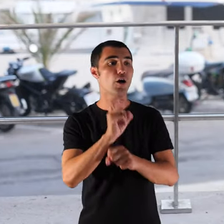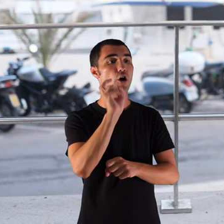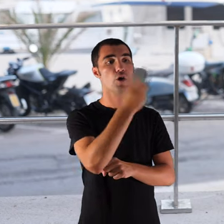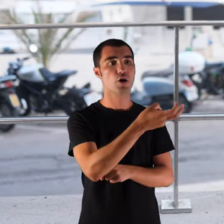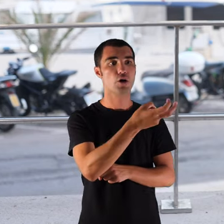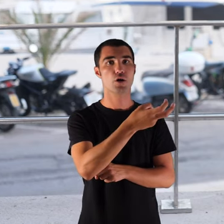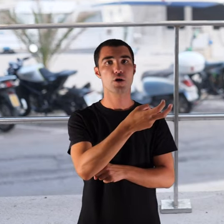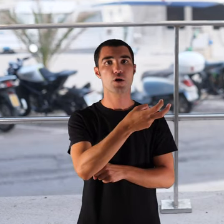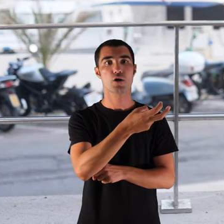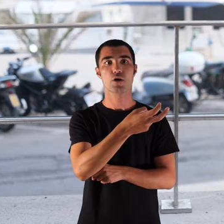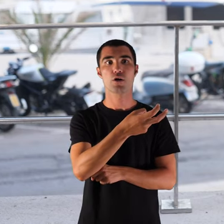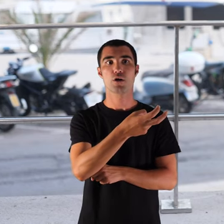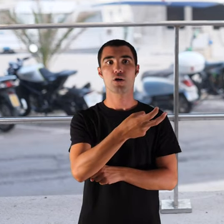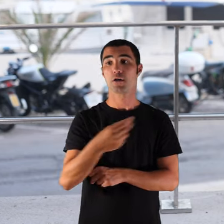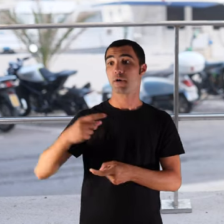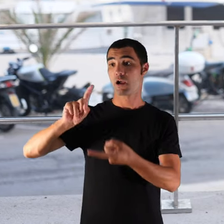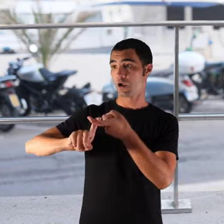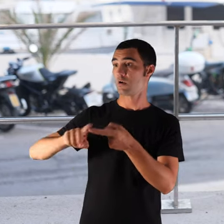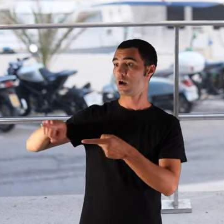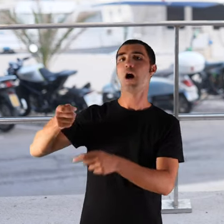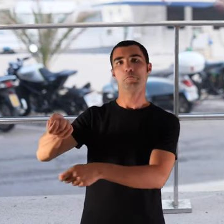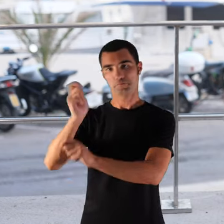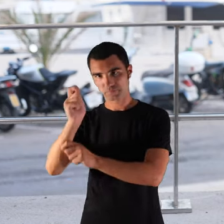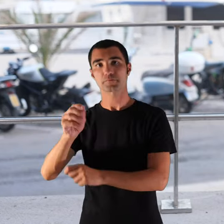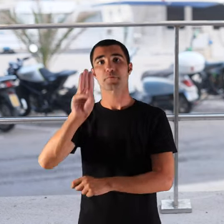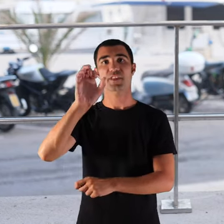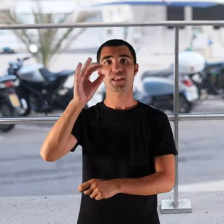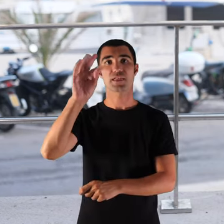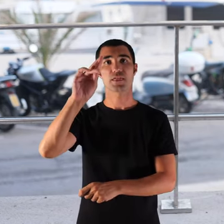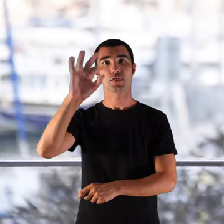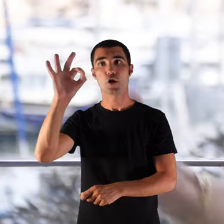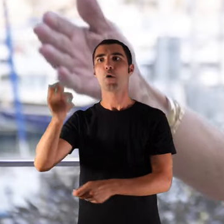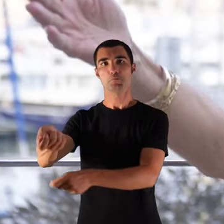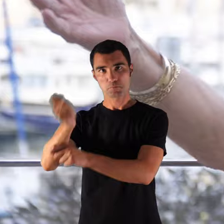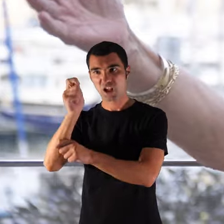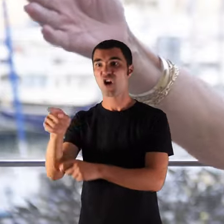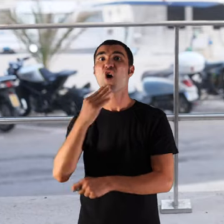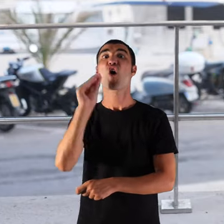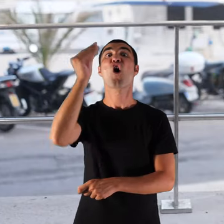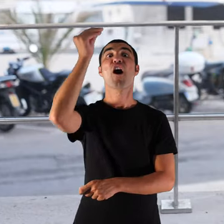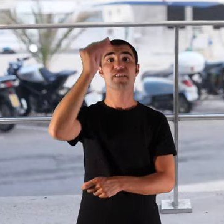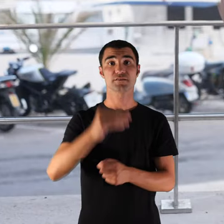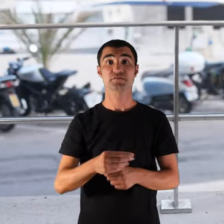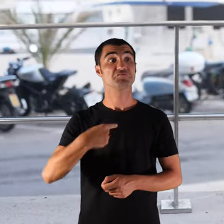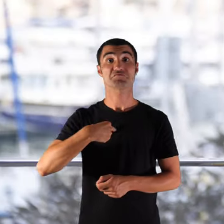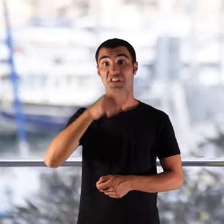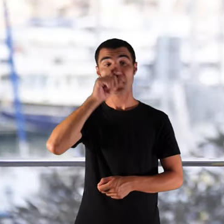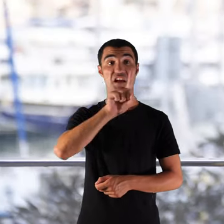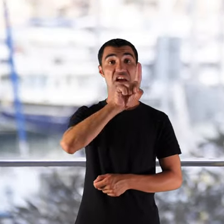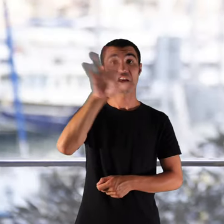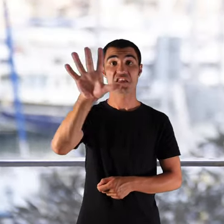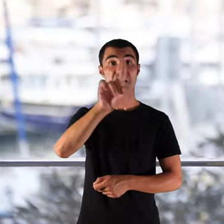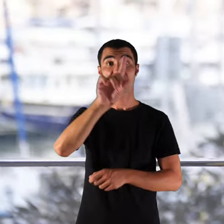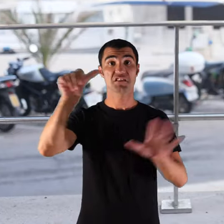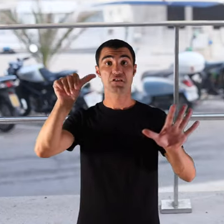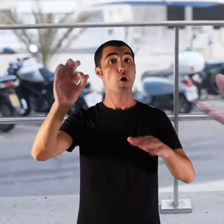a l'altre... El meu germà pescava, en Pedro, i era ben jove. Quant d'any teníem? 15 o 16, o menys,